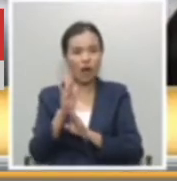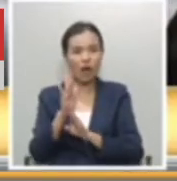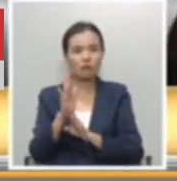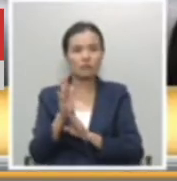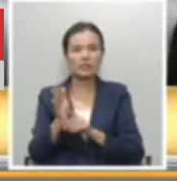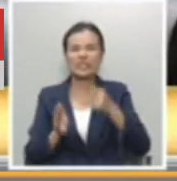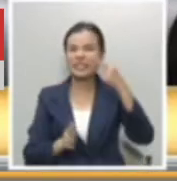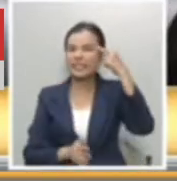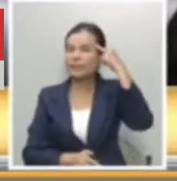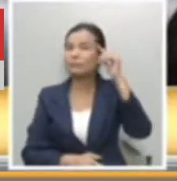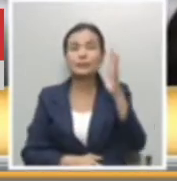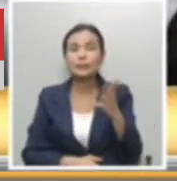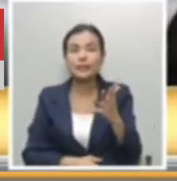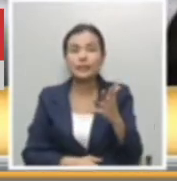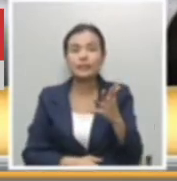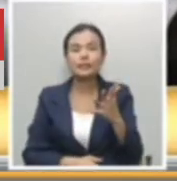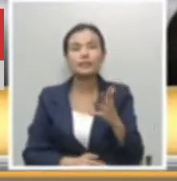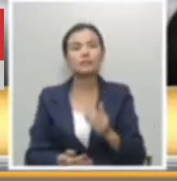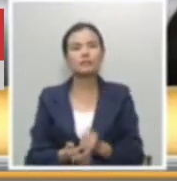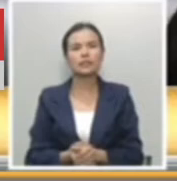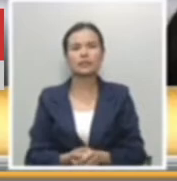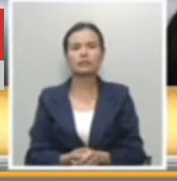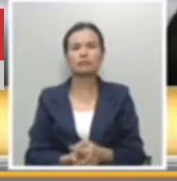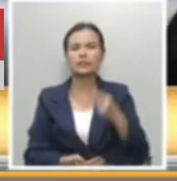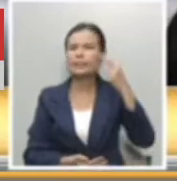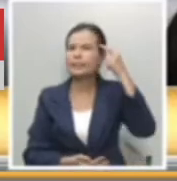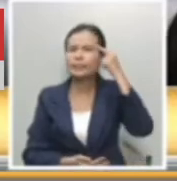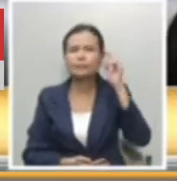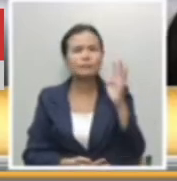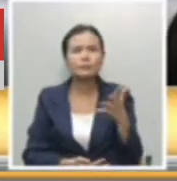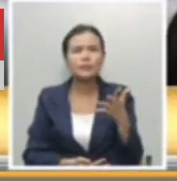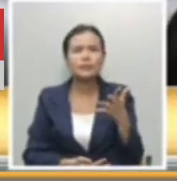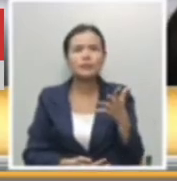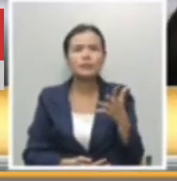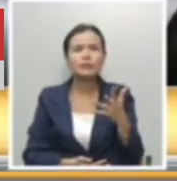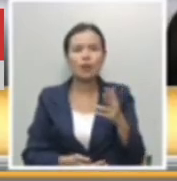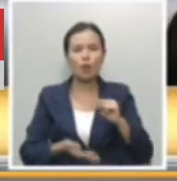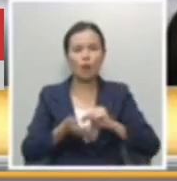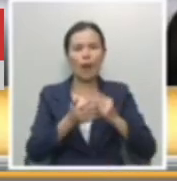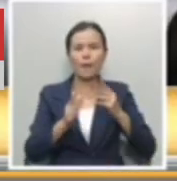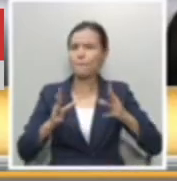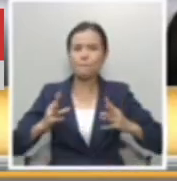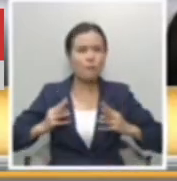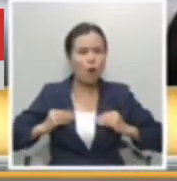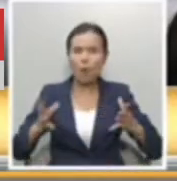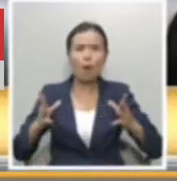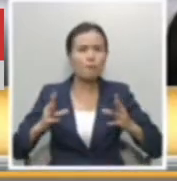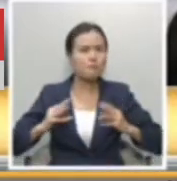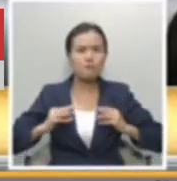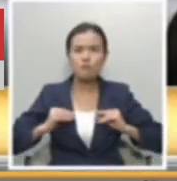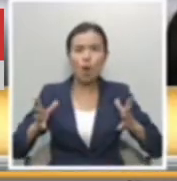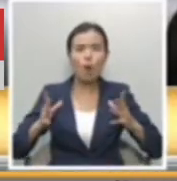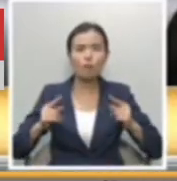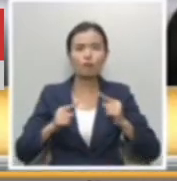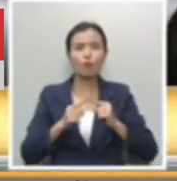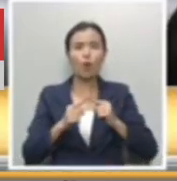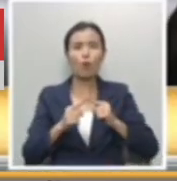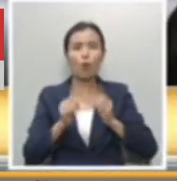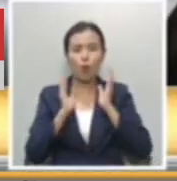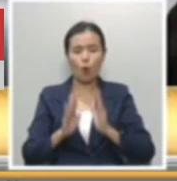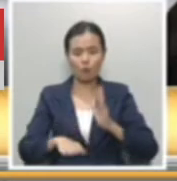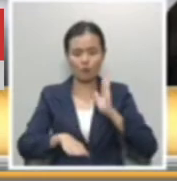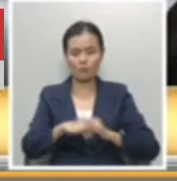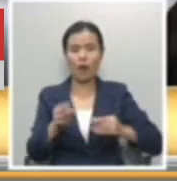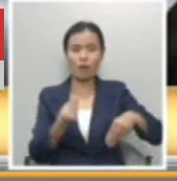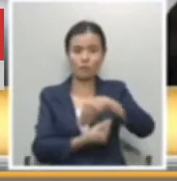ครับทำไมถึงสิ้นคิดแล้วก็ถูกต่อต้านจากนักเศรษฐศาสตร์ทั่วโลกเพราะมันไม่ต้องคิด